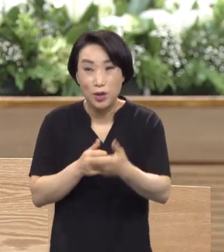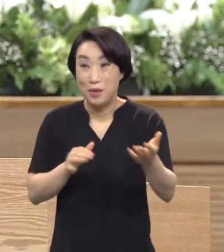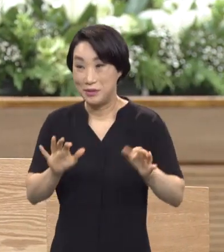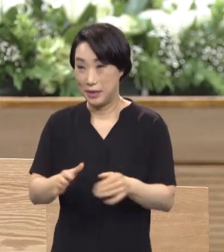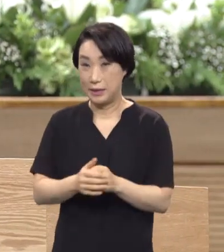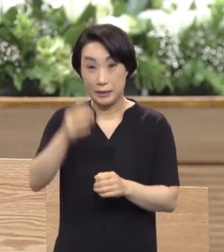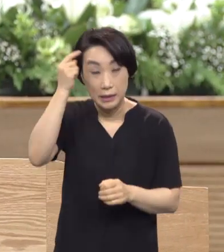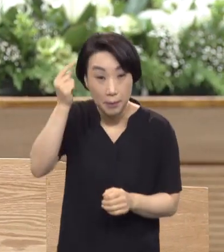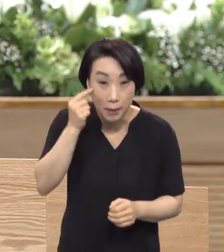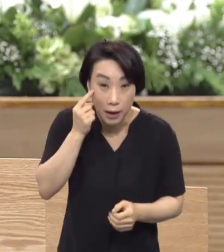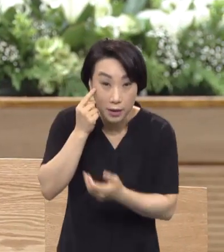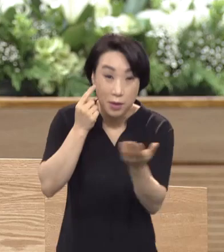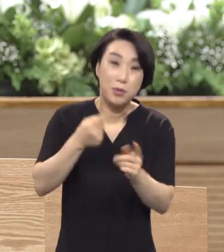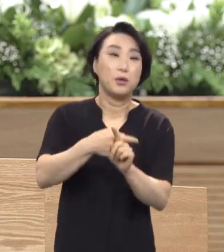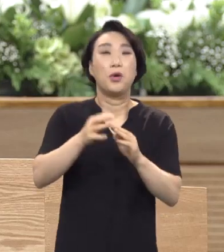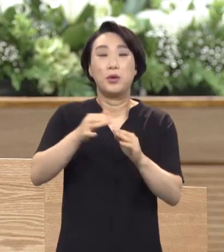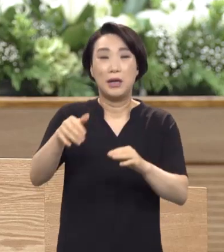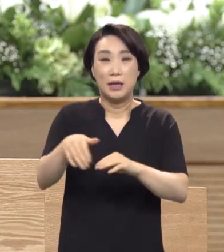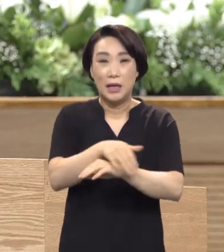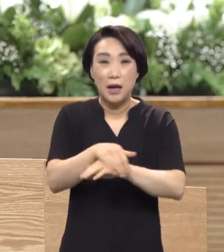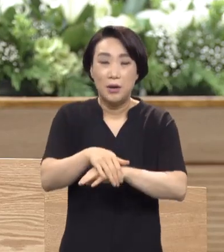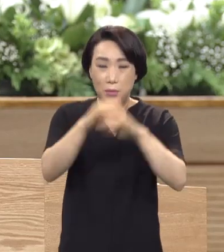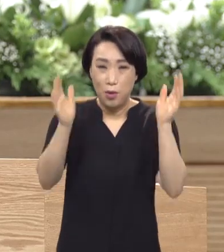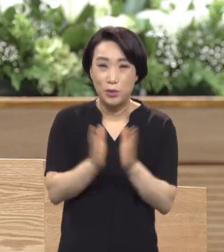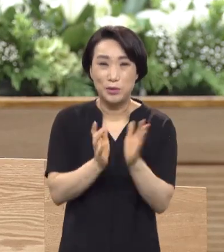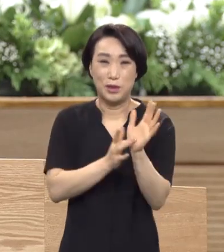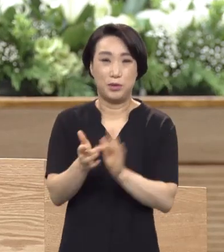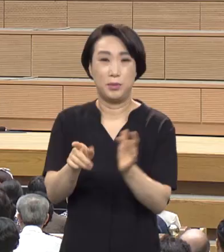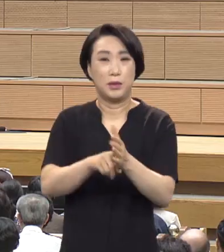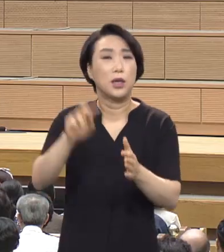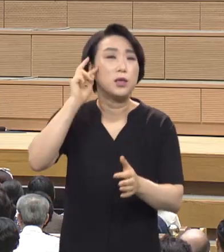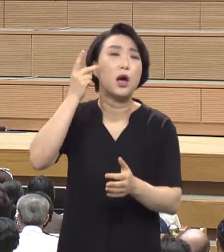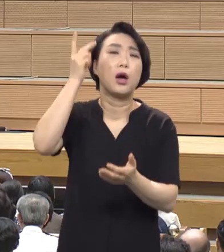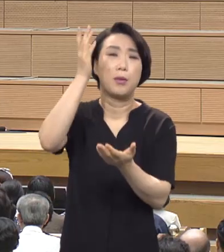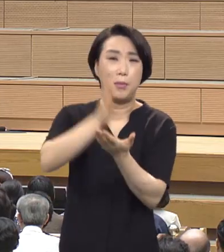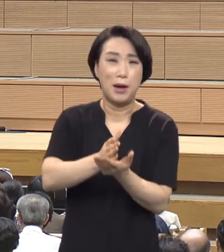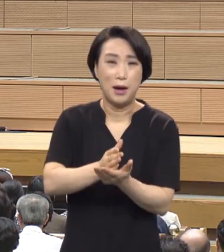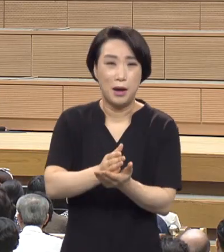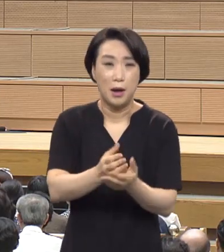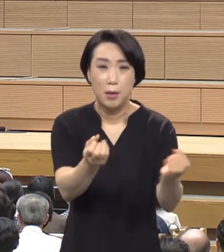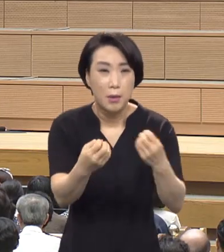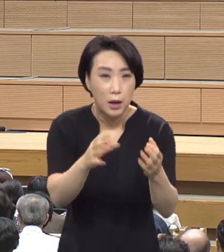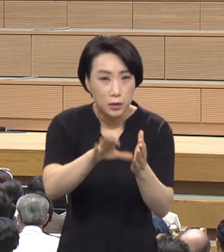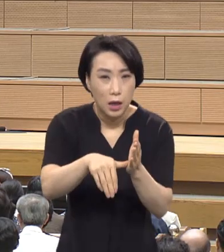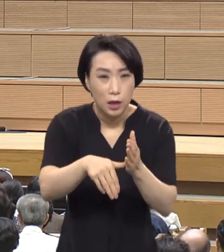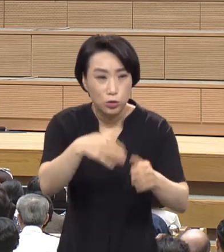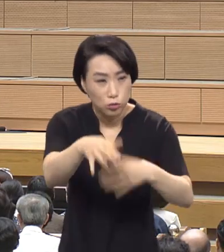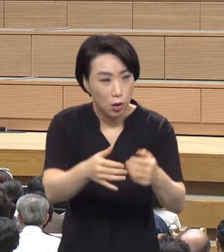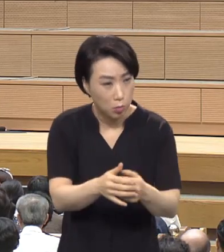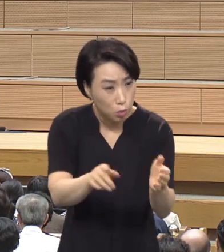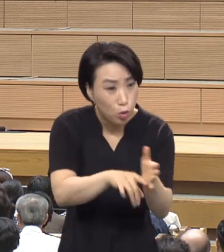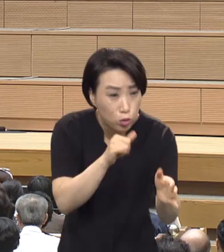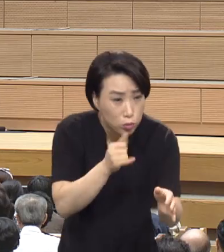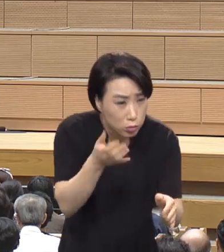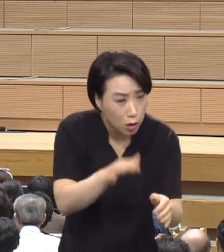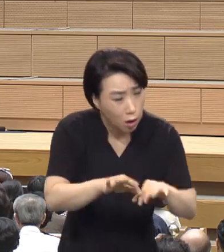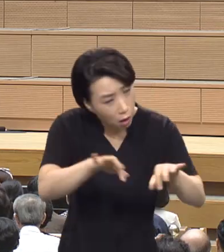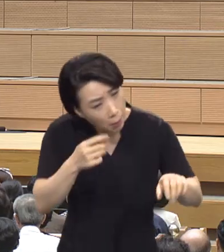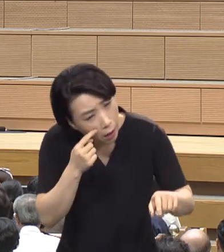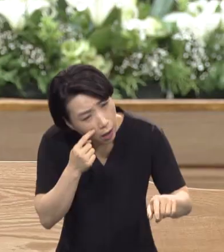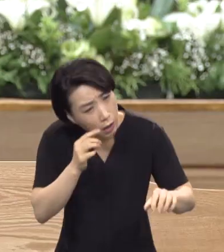다 예수 믿는 사람이라고 착각하면 안 돼. 말은 믿는데 실상은 세상의